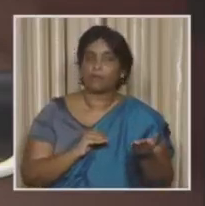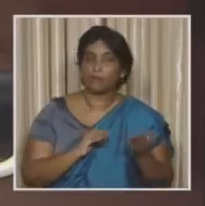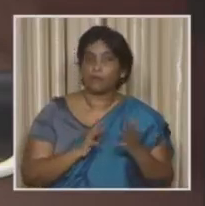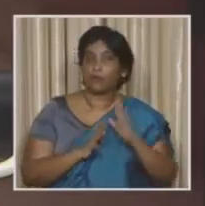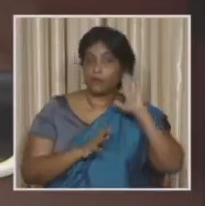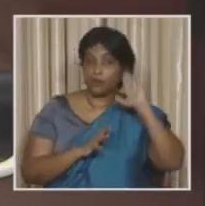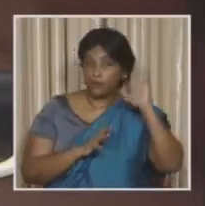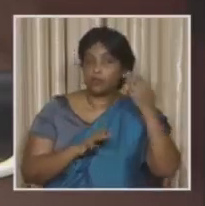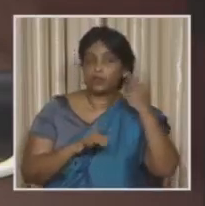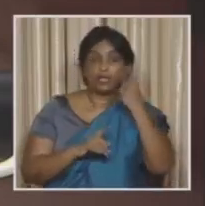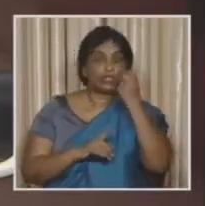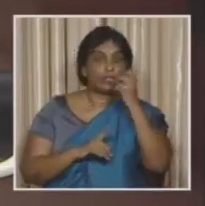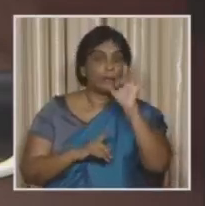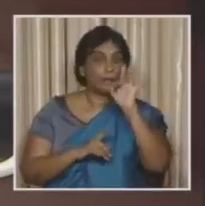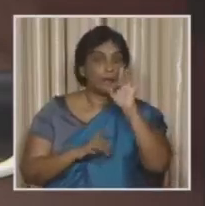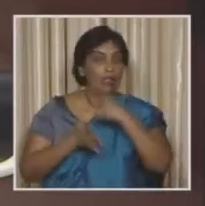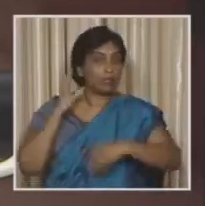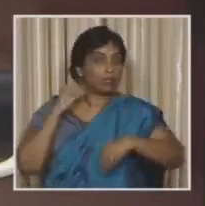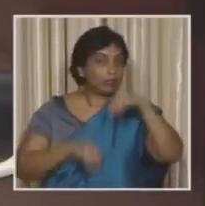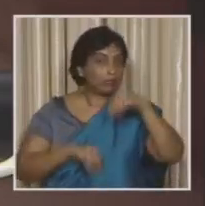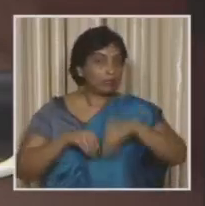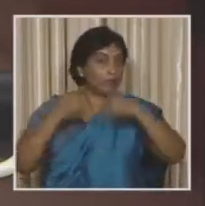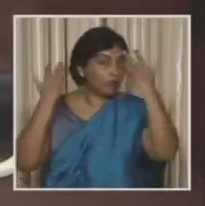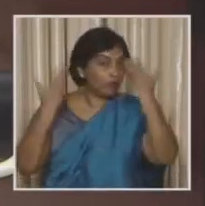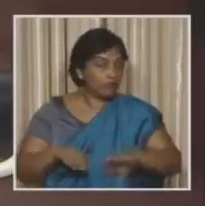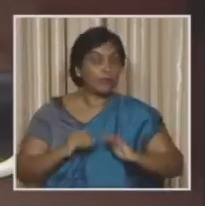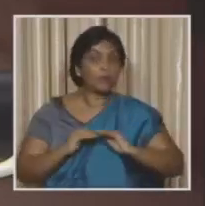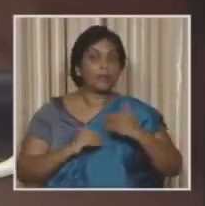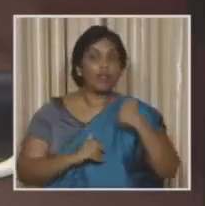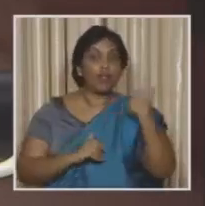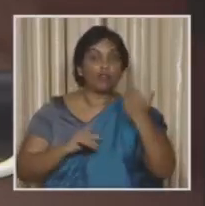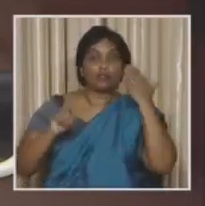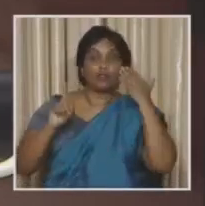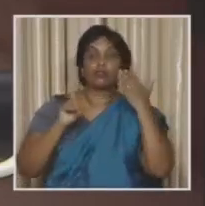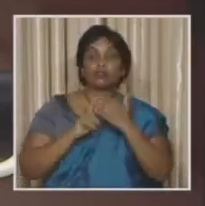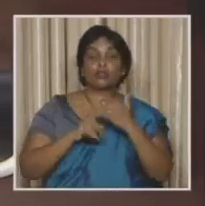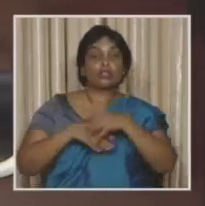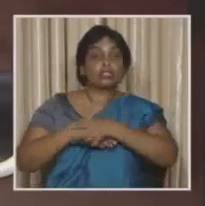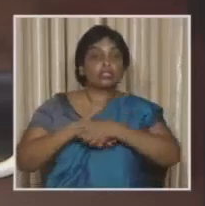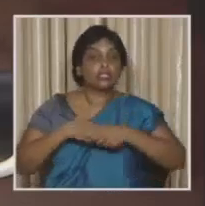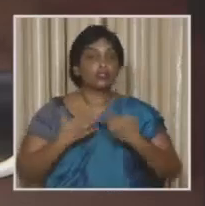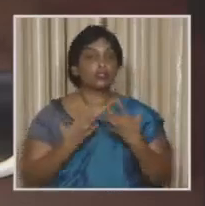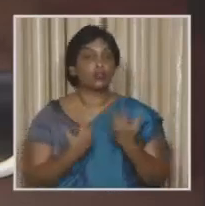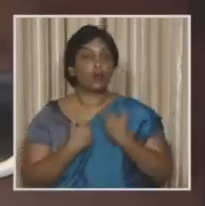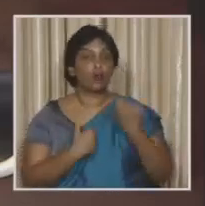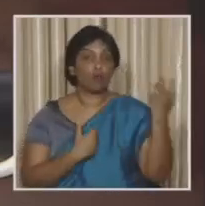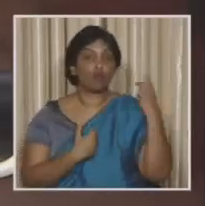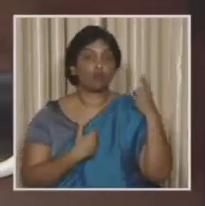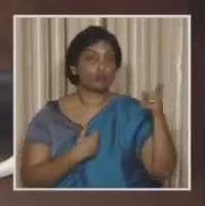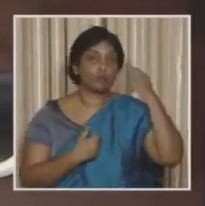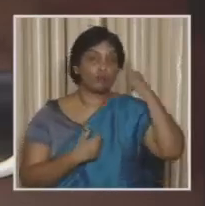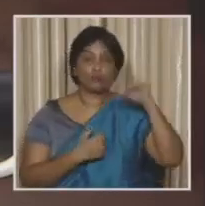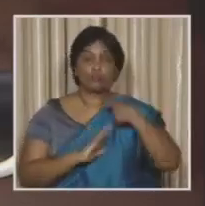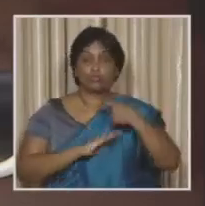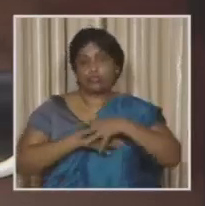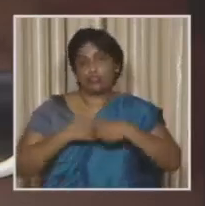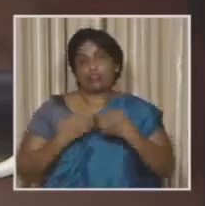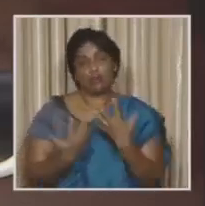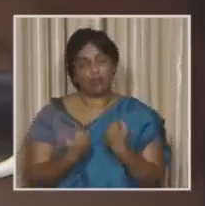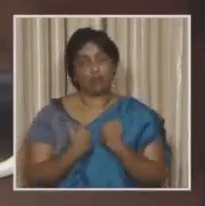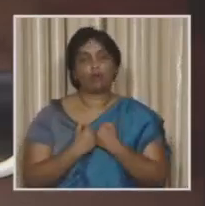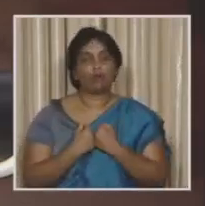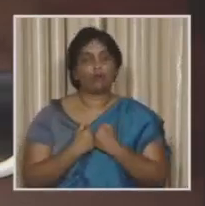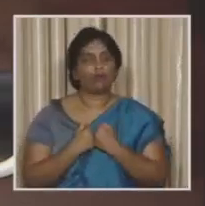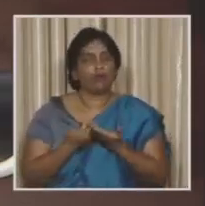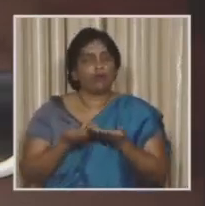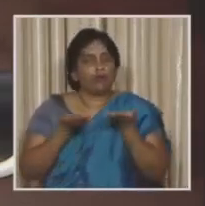විශේෂම 2015 දේශපාලන පරාජයෙන් පස්සේ අලුත් මාතෘකාවක් ගෙනවා ජාතිය බේර ගන්න උනා මුස්ලිම් අන්තවාදීන් කියලා. ගෙනලා